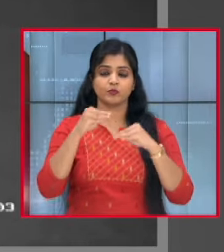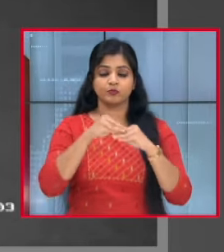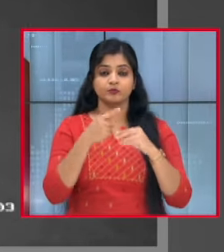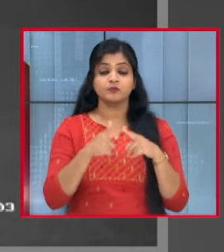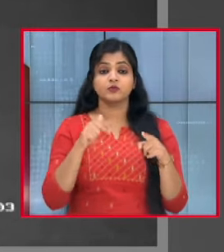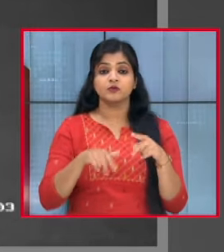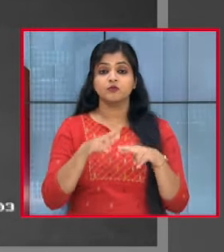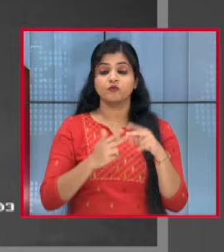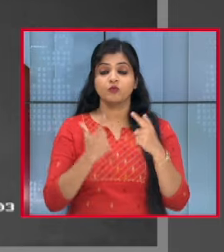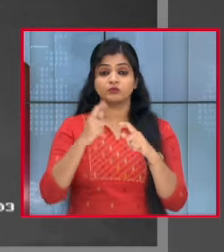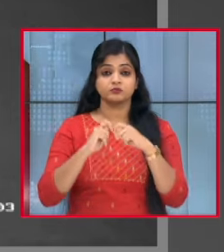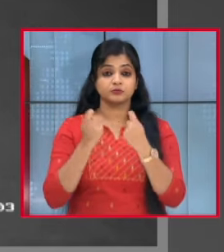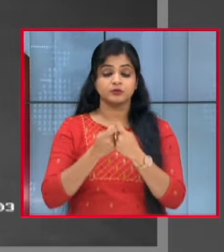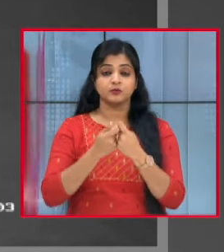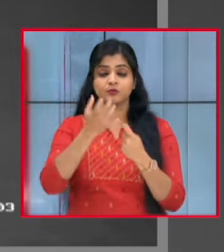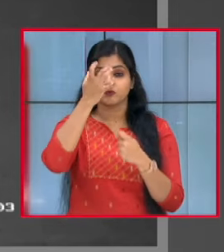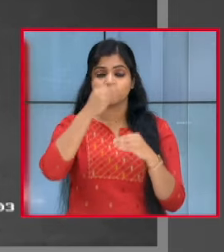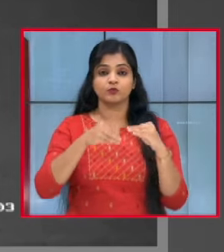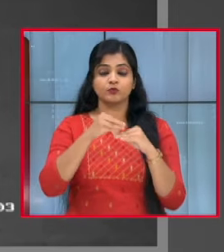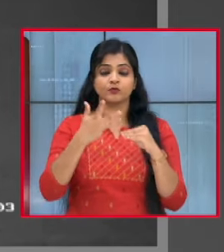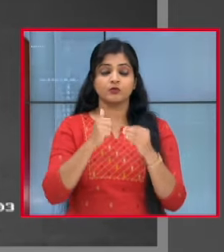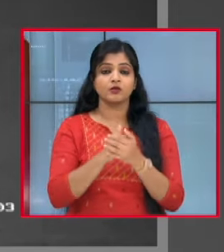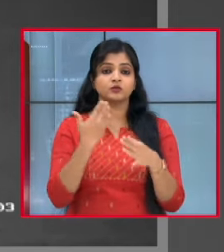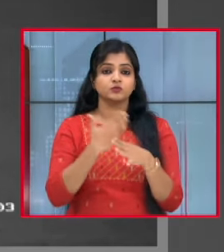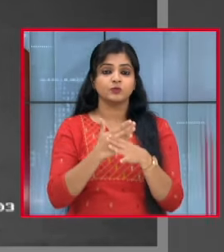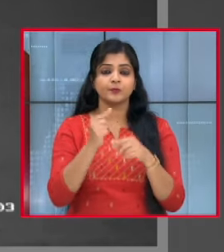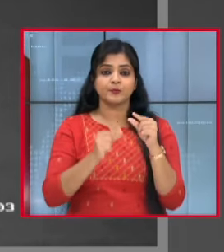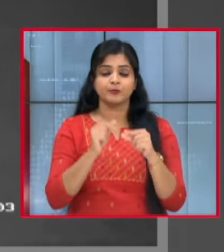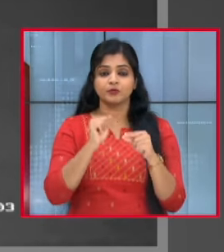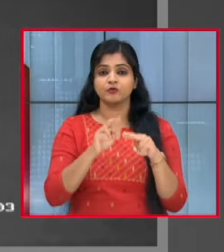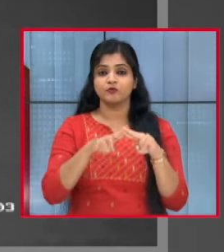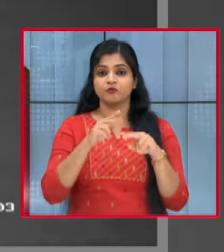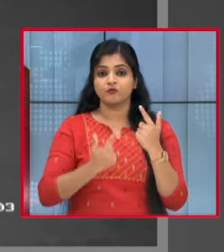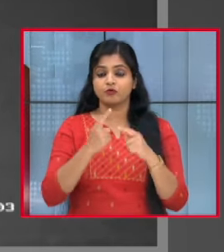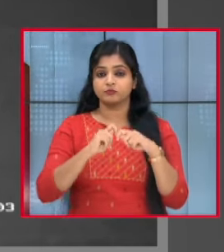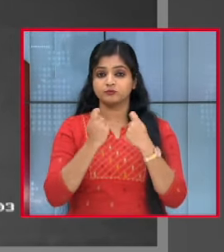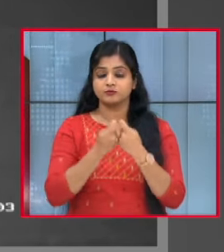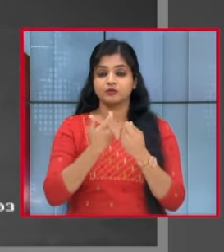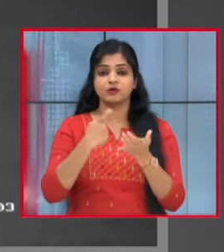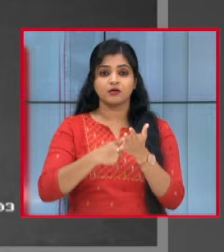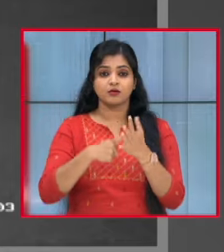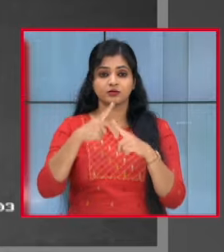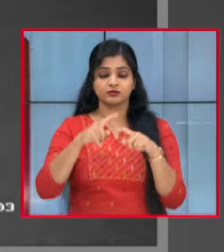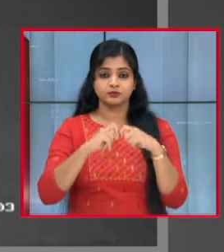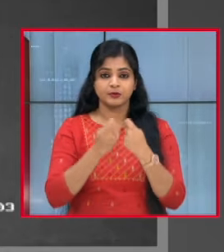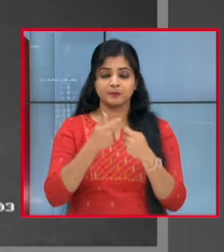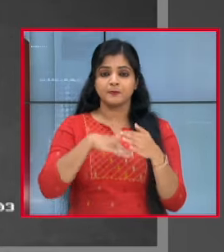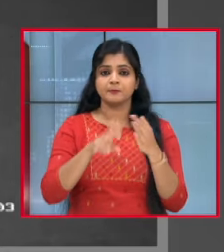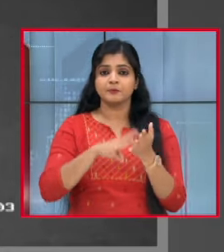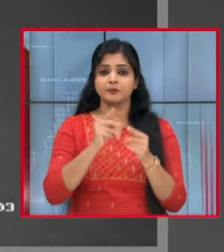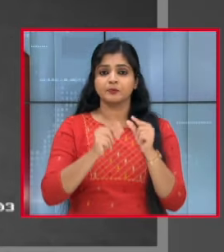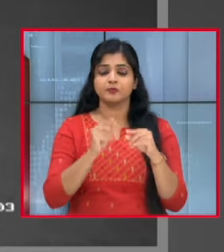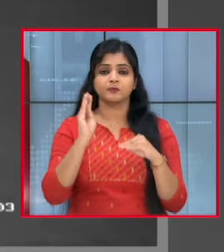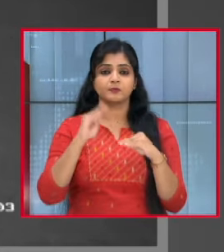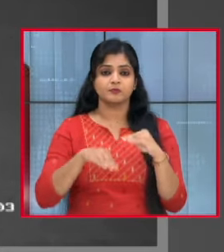മുന്നിലെ ഏറ്റവും വലിയ വെല്ലുവിളി എന്നുള്ളത് ജില്ലയിലെ ജീവനക്കാരുടെ കുറവും അതോടൊപ്പം തന്നെ RRT സംഘത്തിന്റെയും ഒക്കെ പരിമിതിയാണ്. എന്തായാലും ഇപ്പോൾ ഈ കള്ളിയൻപാറ